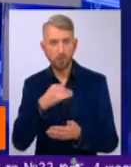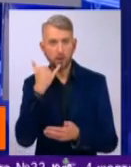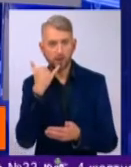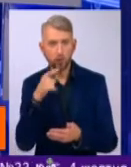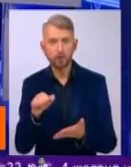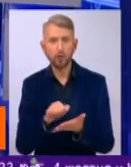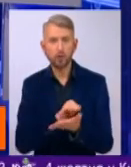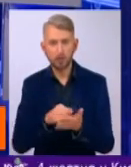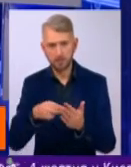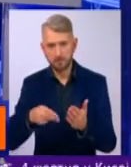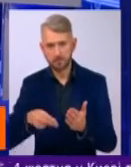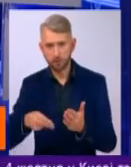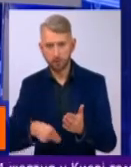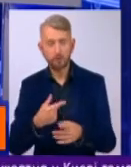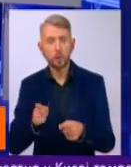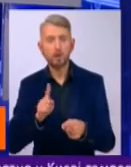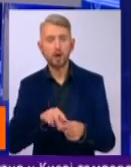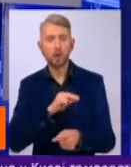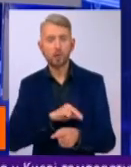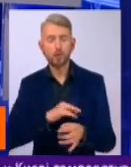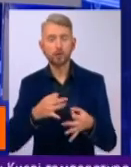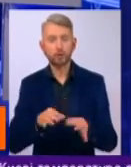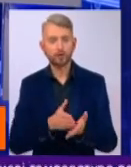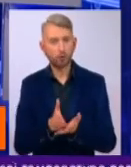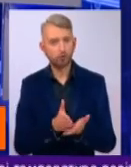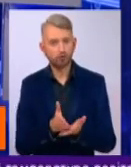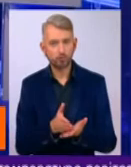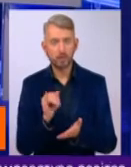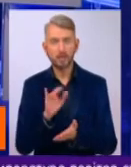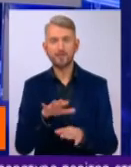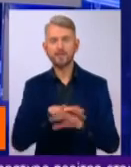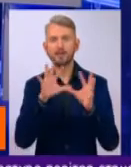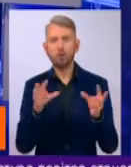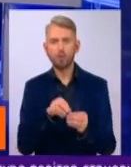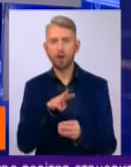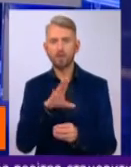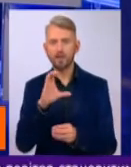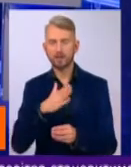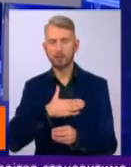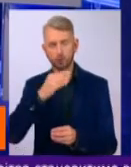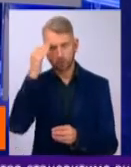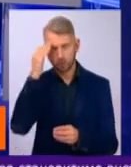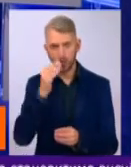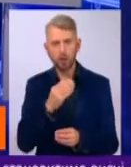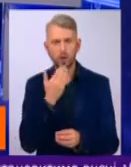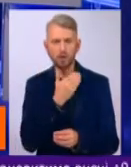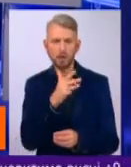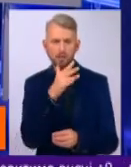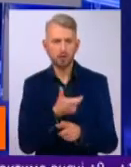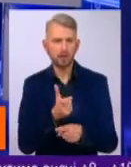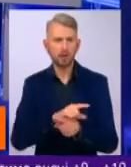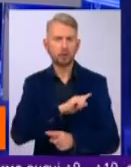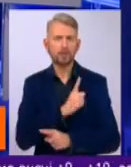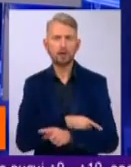документи підписував. Тобто оця робота дозвільної служби. І в цілому МВС, на мою думку, останнім часом занадто